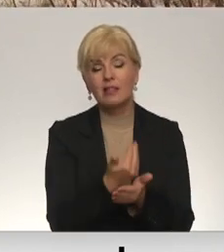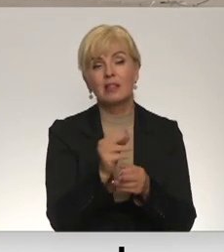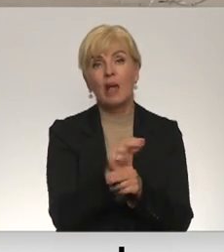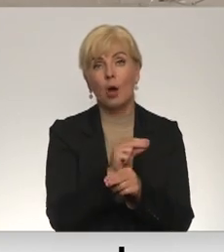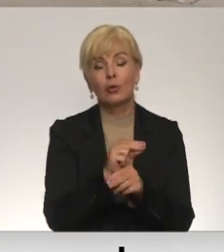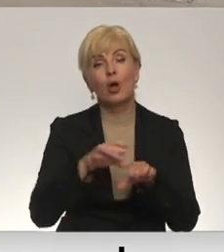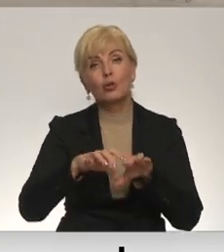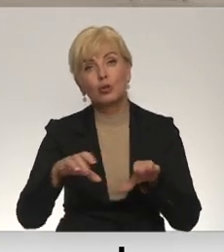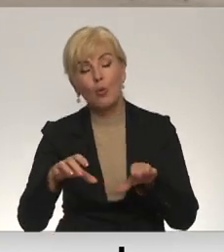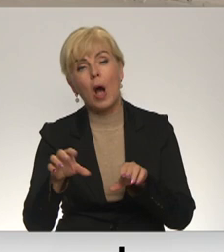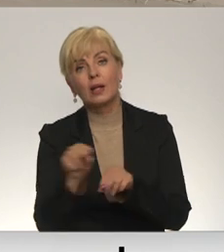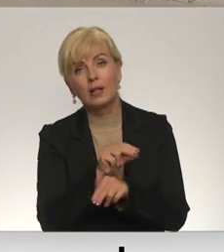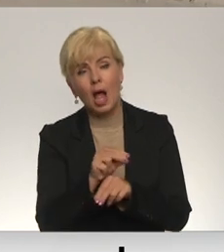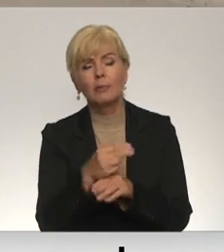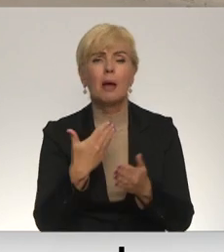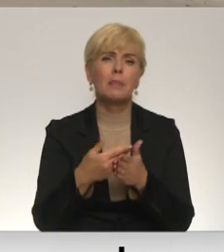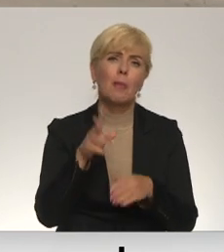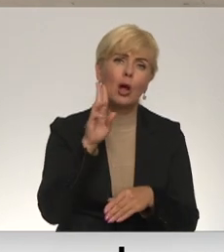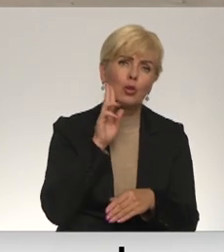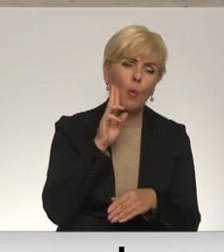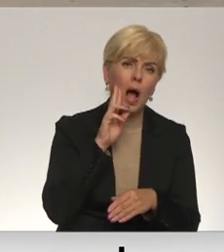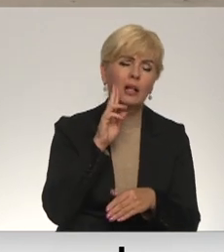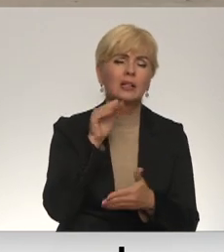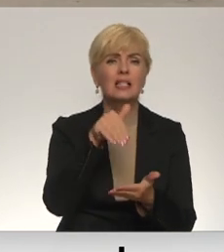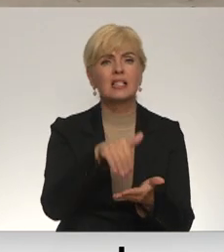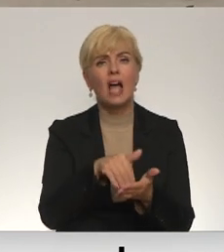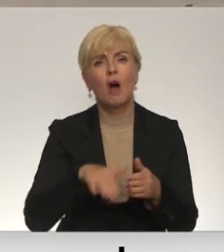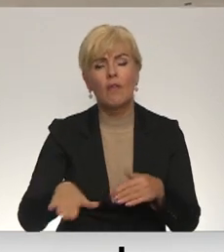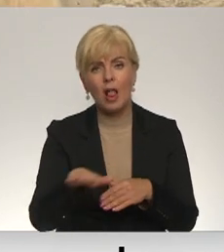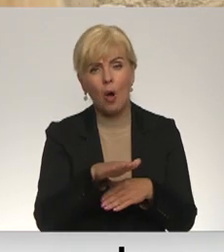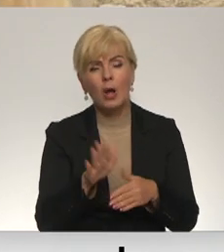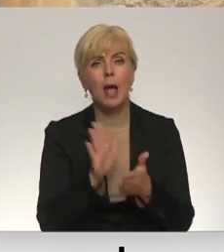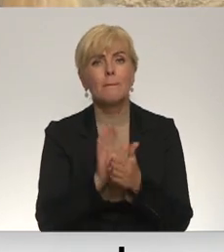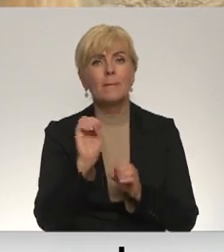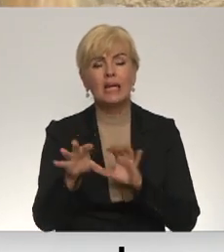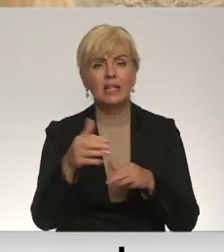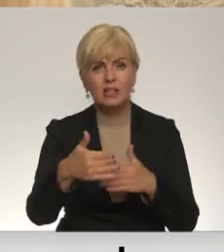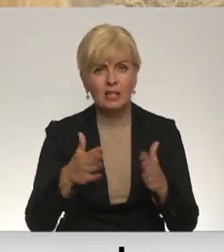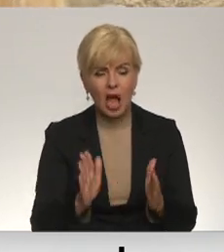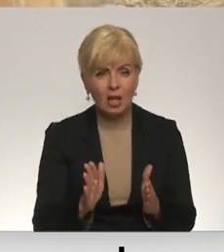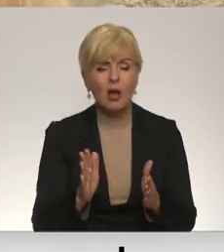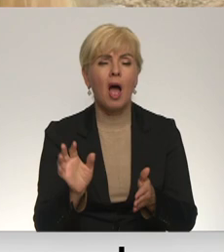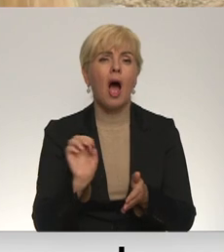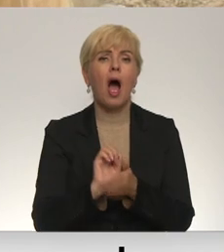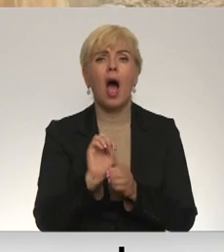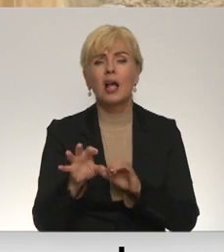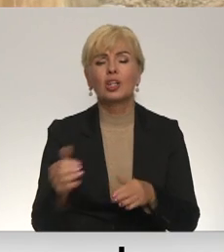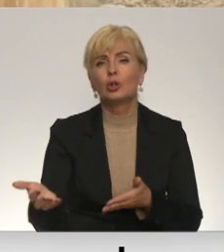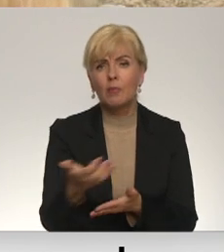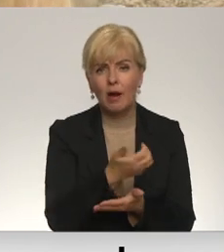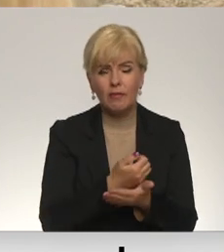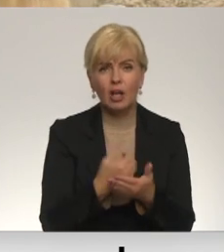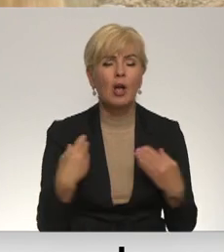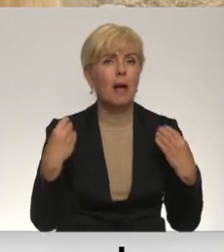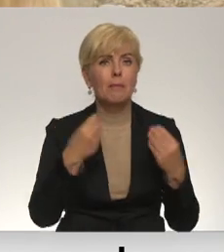bet viss pārējās toaletes, stāvlaukumi, miskastes, atkritumu vākšana, pārģērbšanās